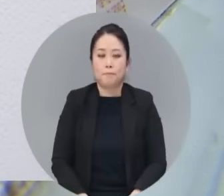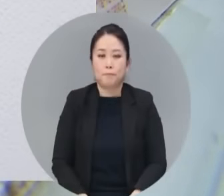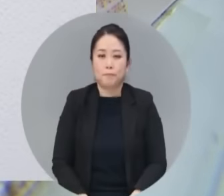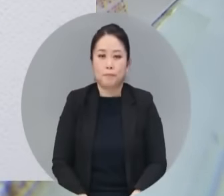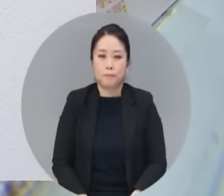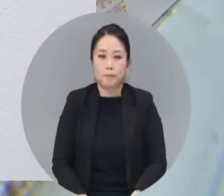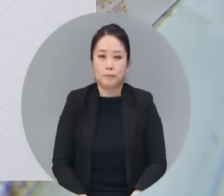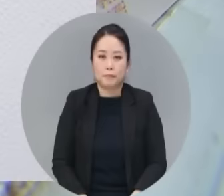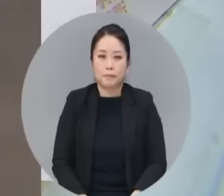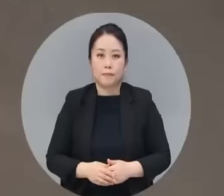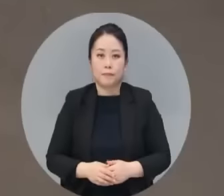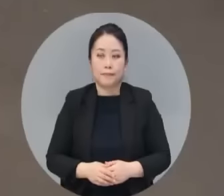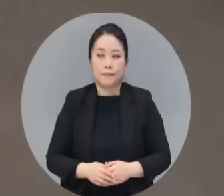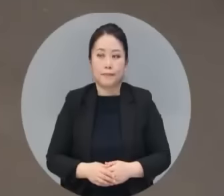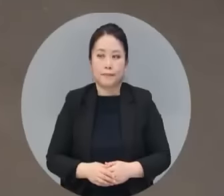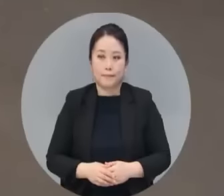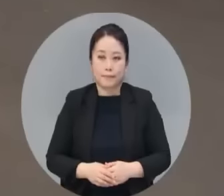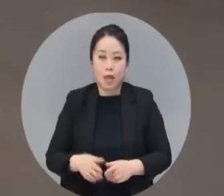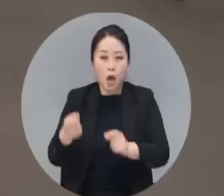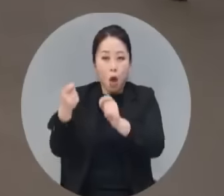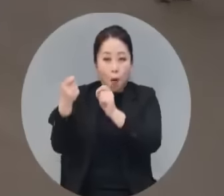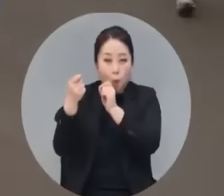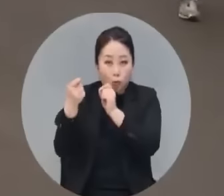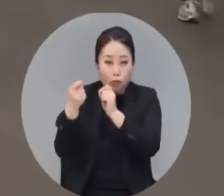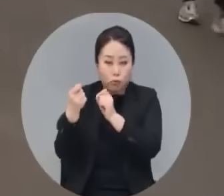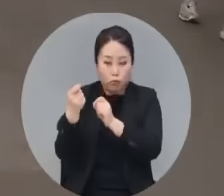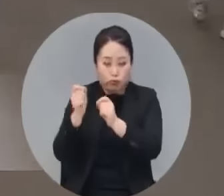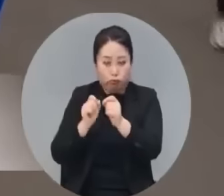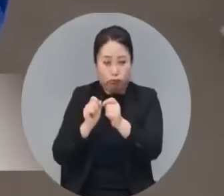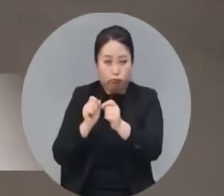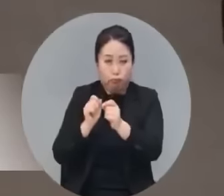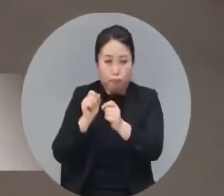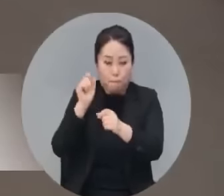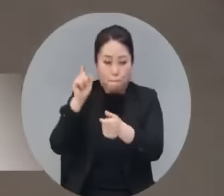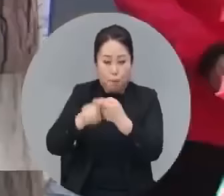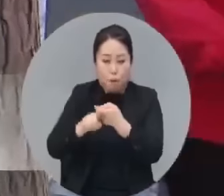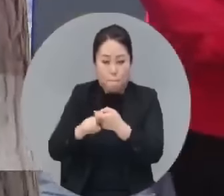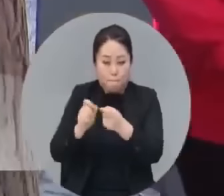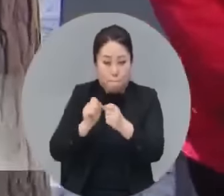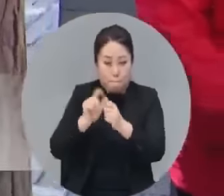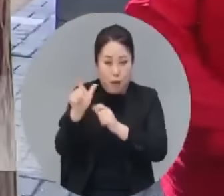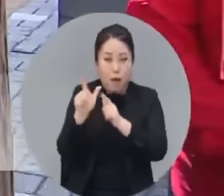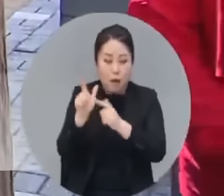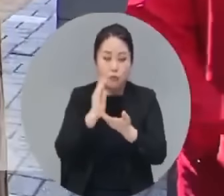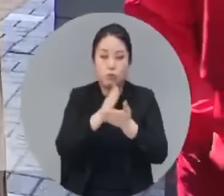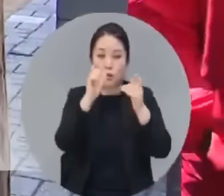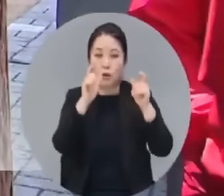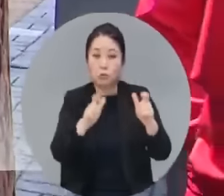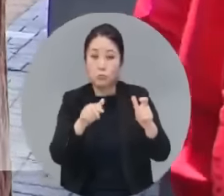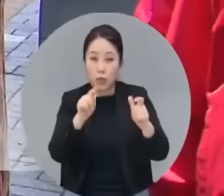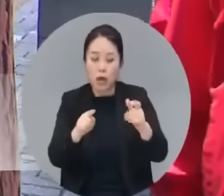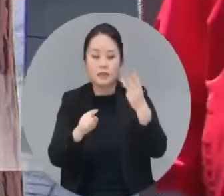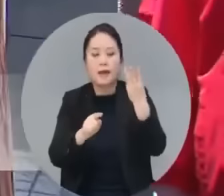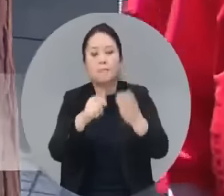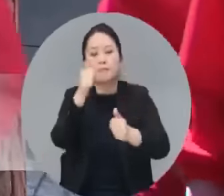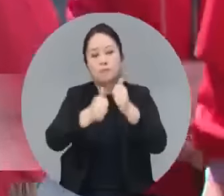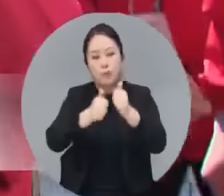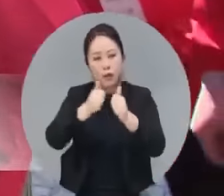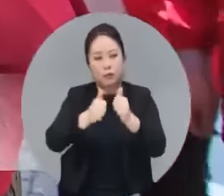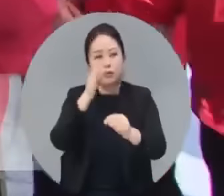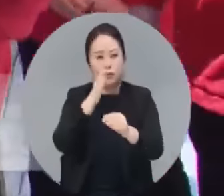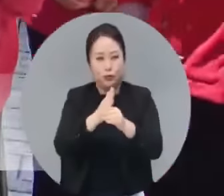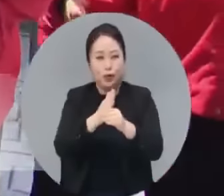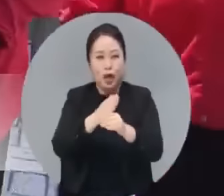리입니다 보수 텃밭으로 불리는 수영구 이번 총선에서 파전 구도 속에 치열한